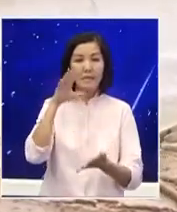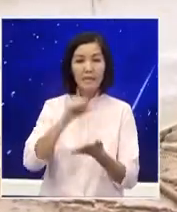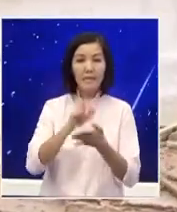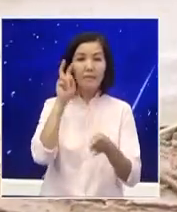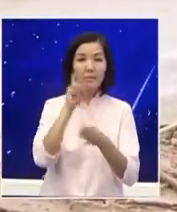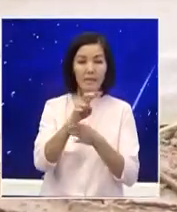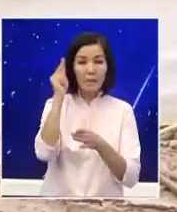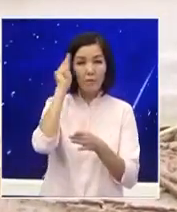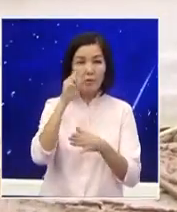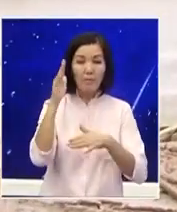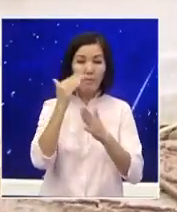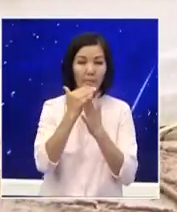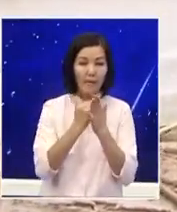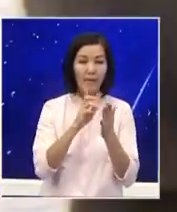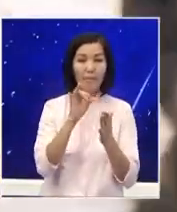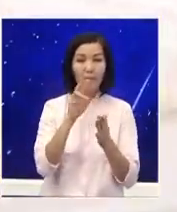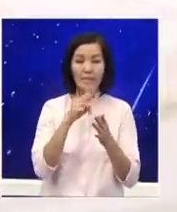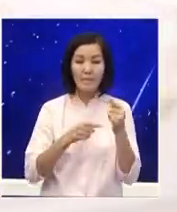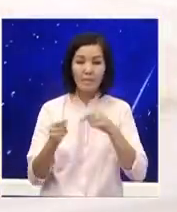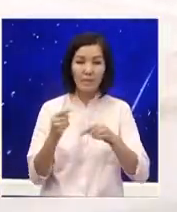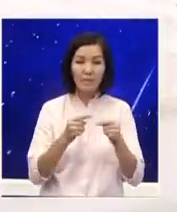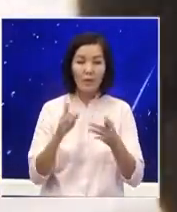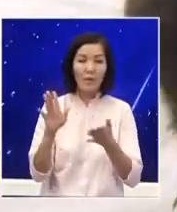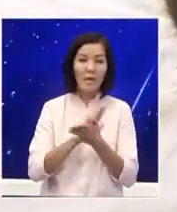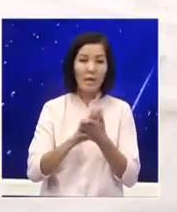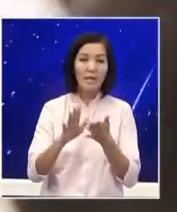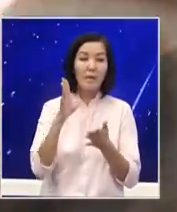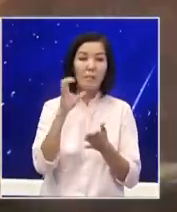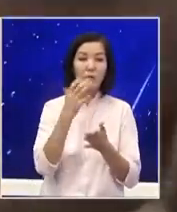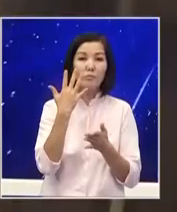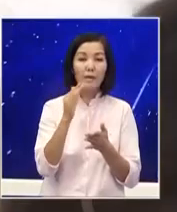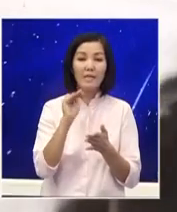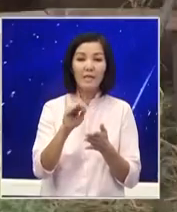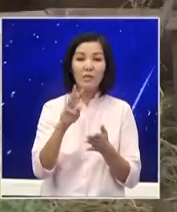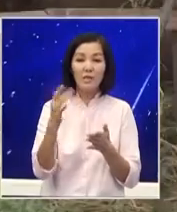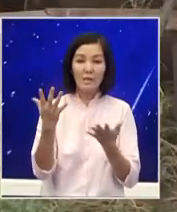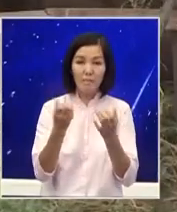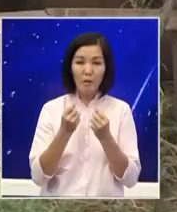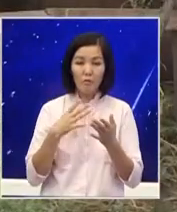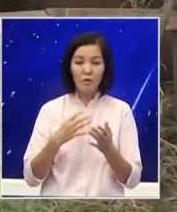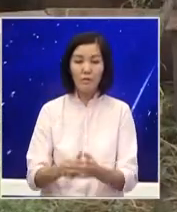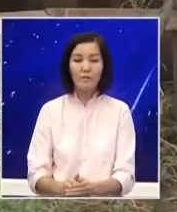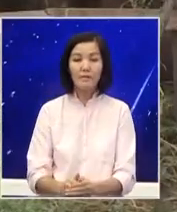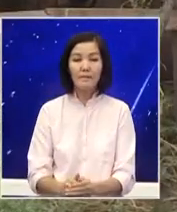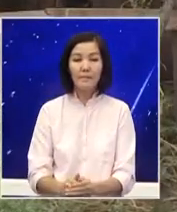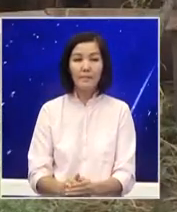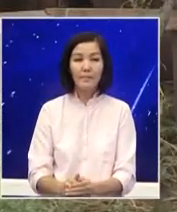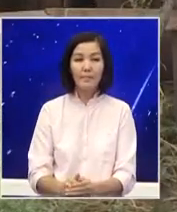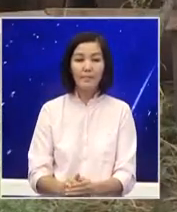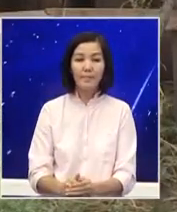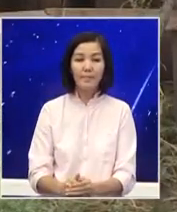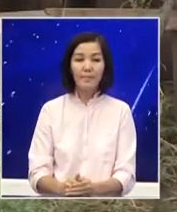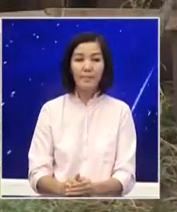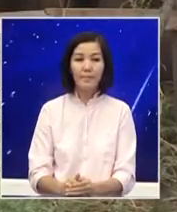отучился по программе бизнес бастау и получил безвозмездный грант на сумму 500 5000 тенге пасха soudal